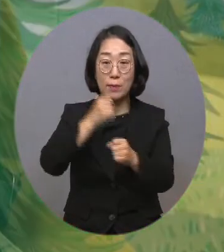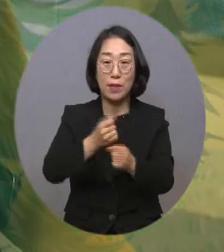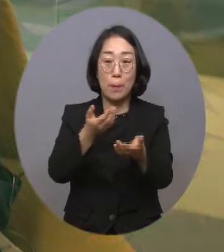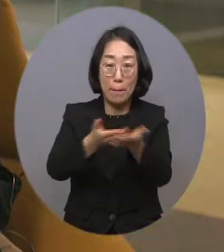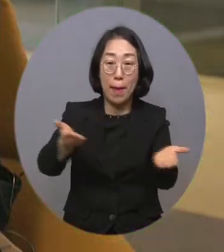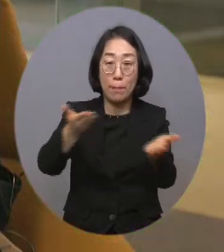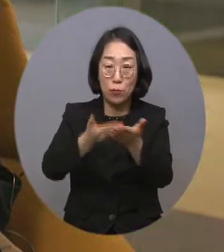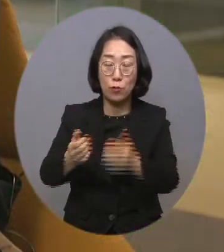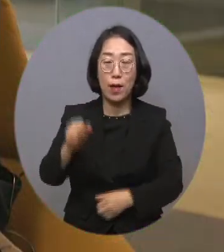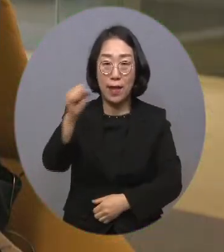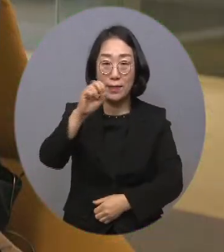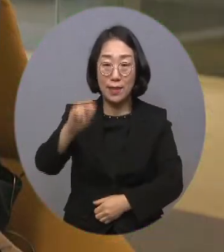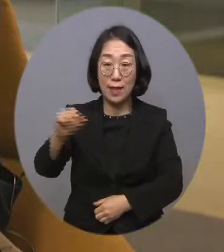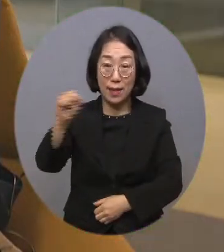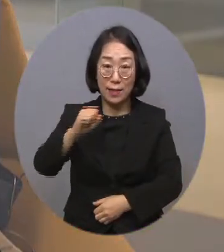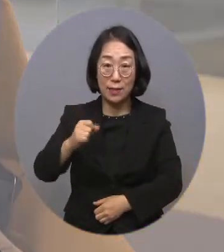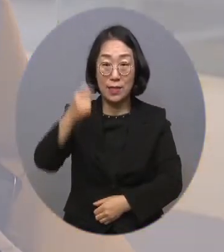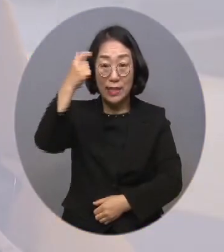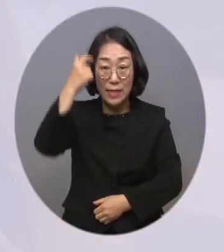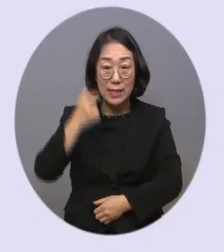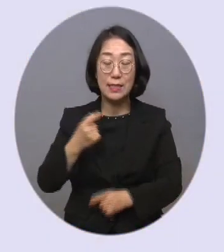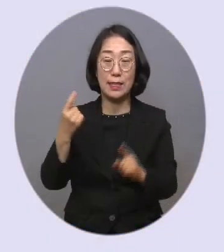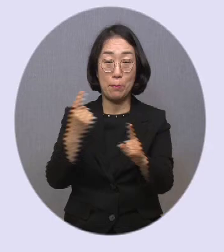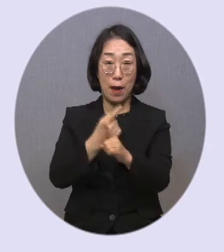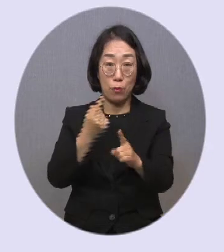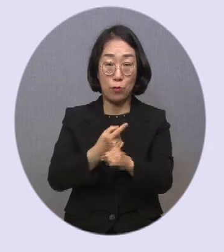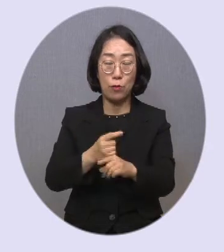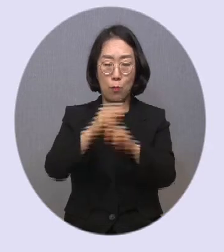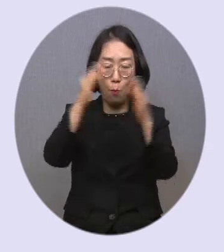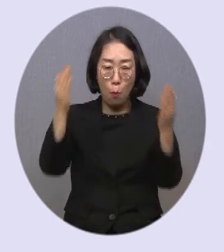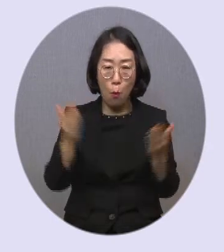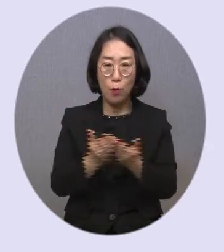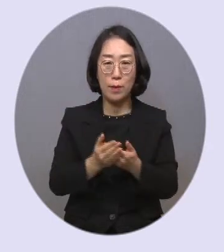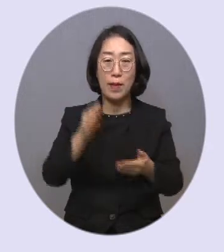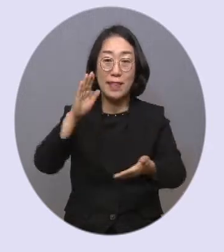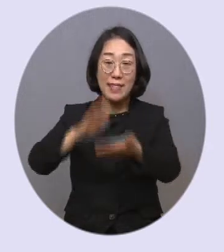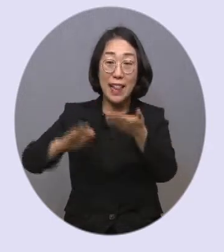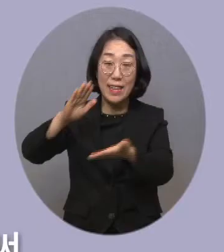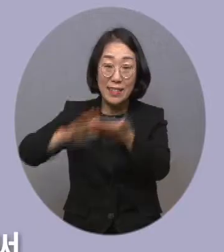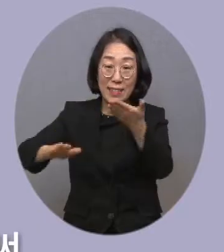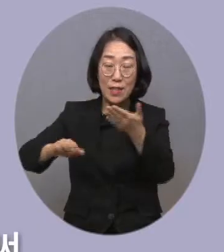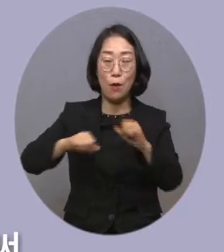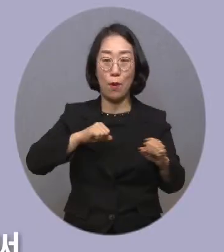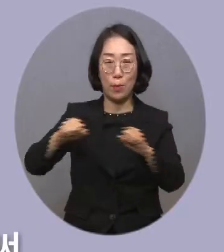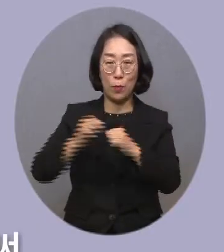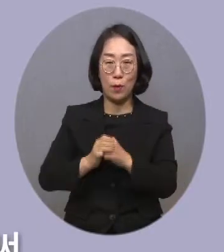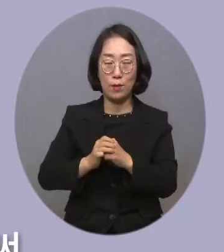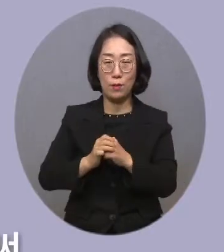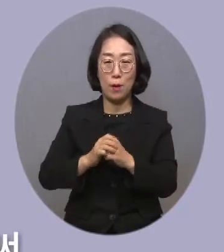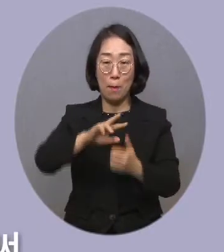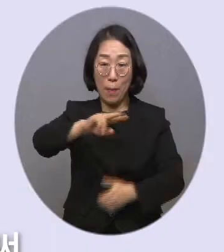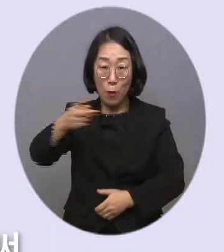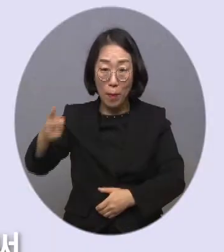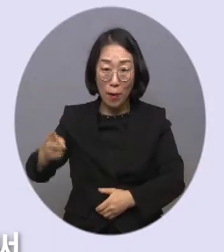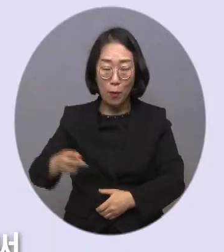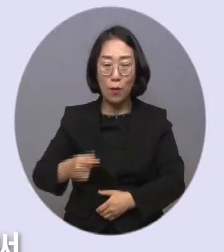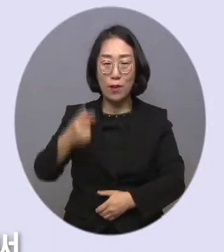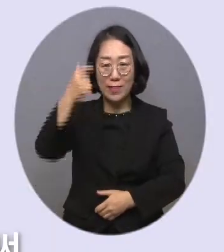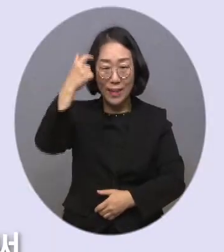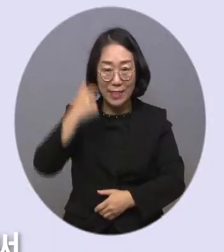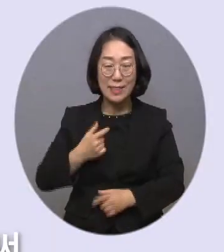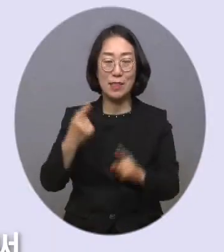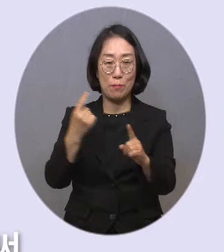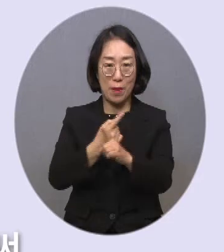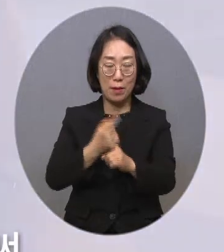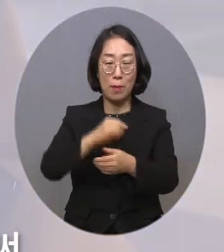배포해왔고 SNS 장애인식 캠페인인 모든 가능성을 위한 챌린지를 통해서 다양한 장애인식 개선 콘텐츠를